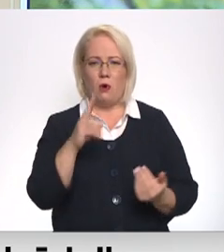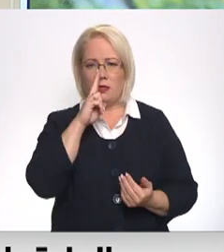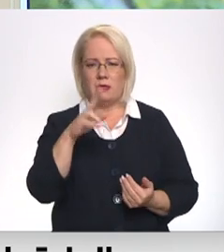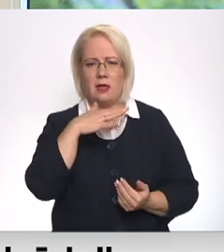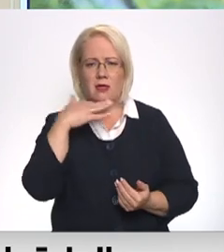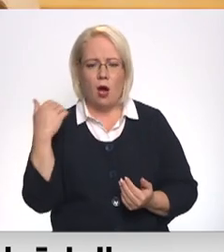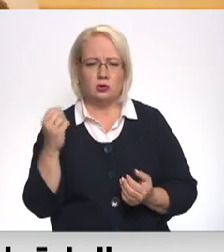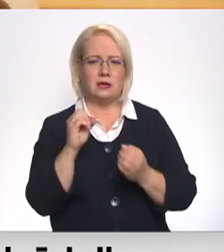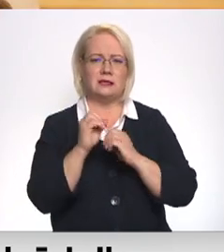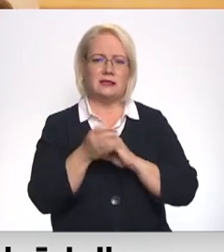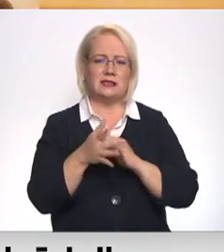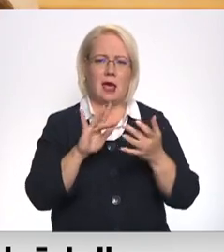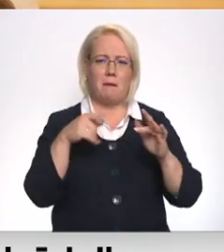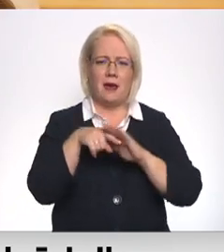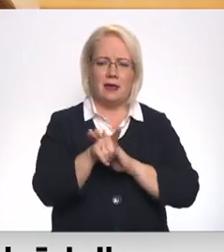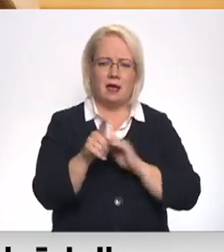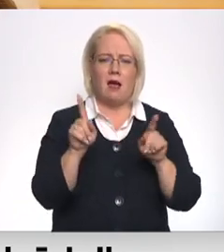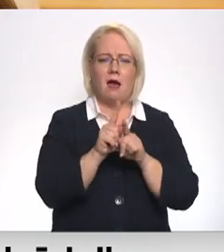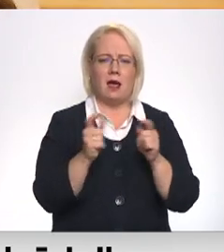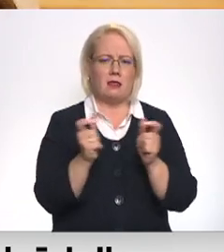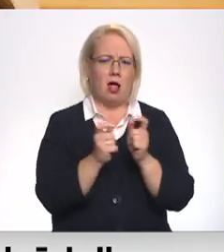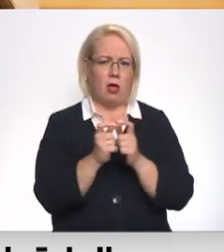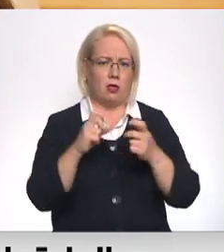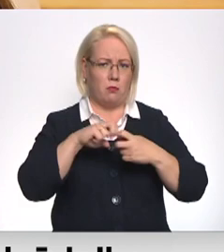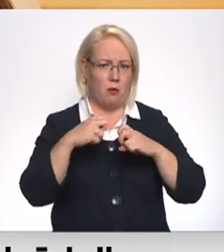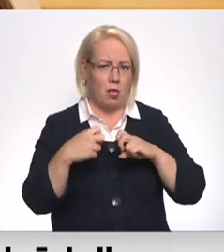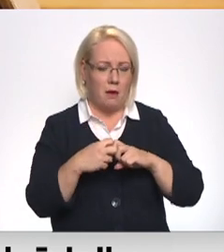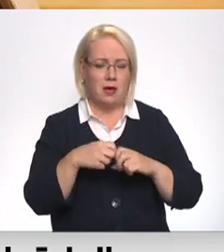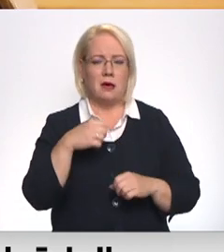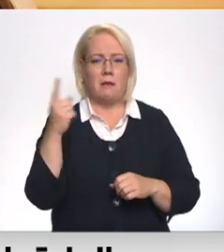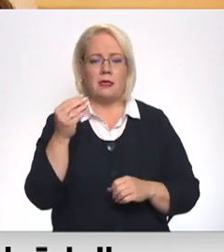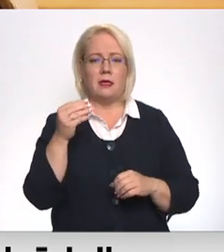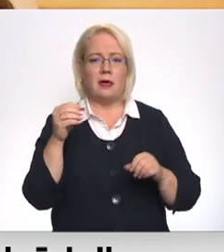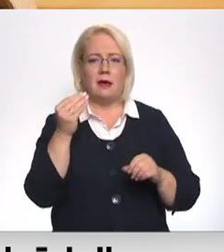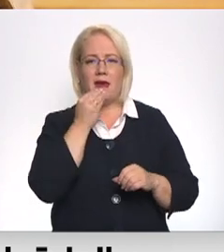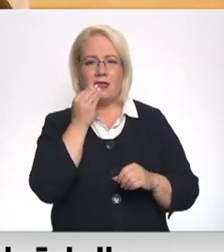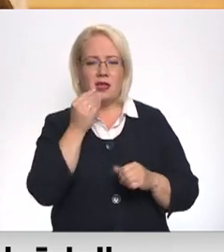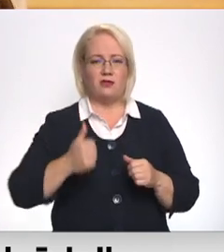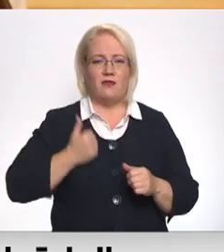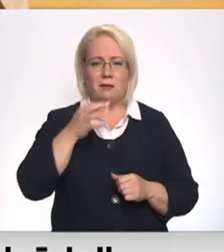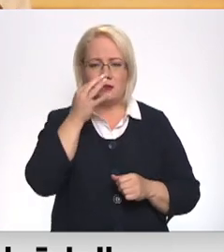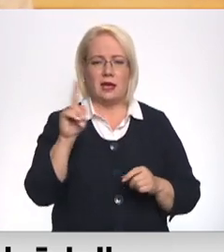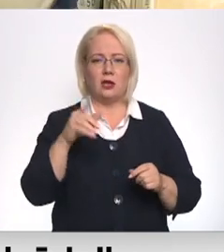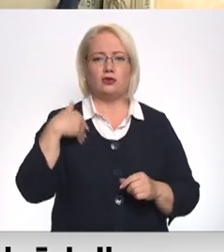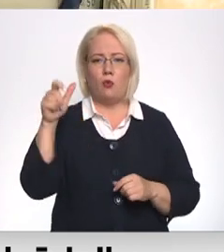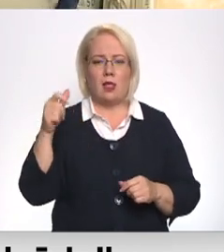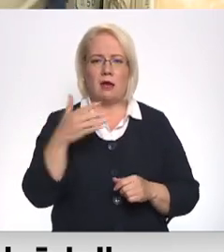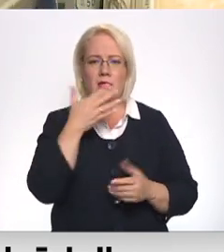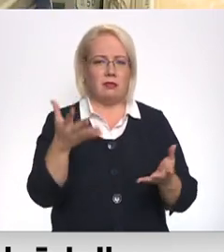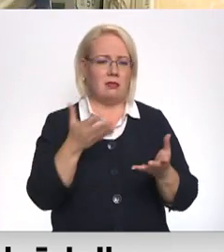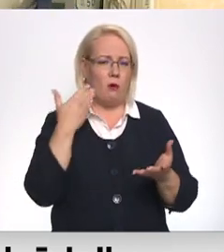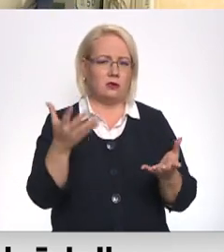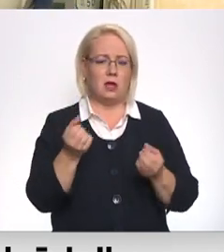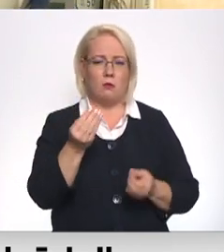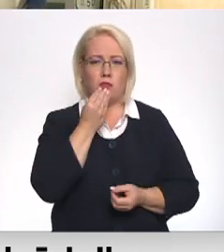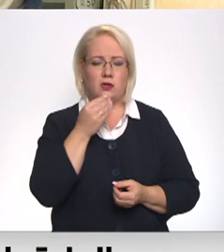gan sistēmā, gan ar taloniem. Ēdinātāji atzīst, ka ir skolēni, kas palikuši bez pusdienām, un šādas problēmas